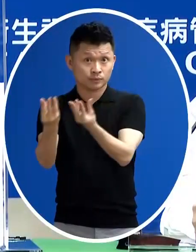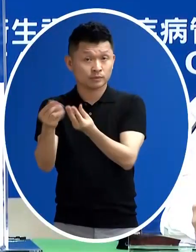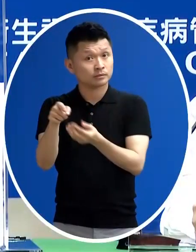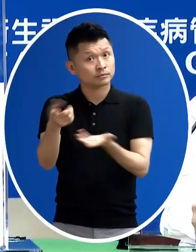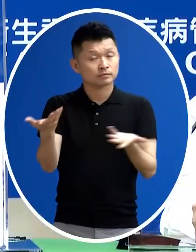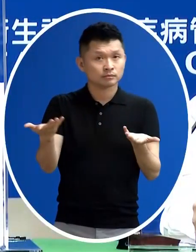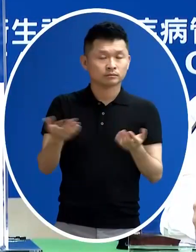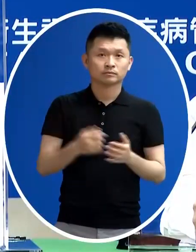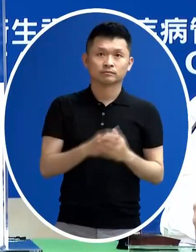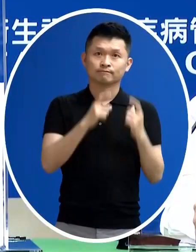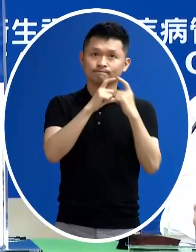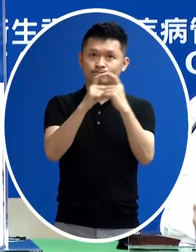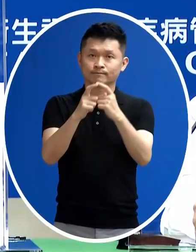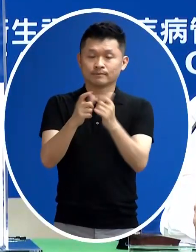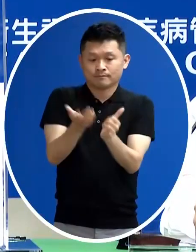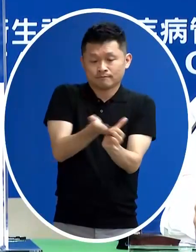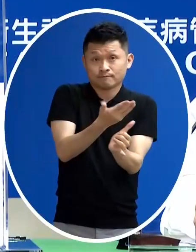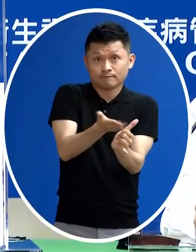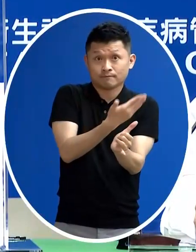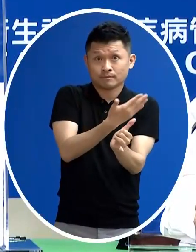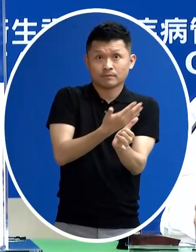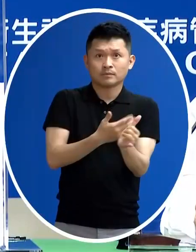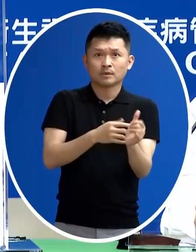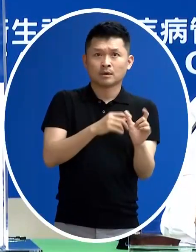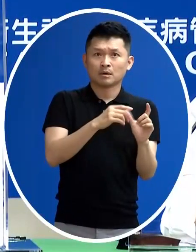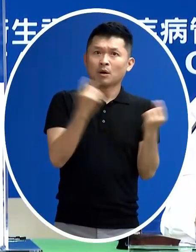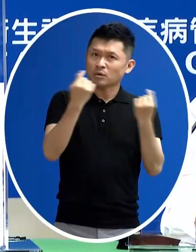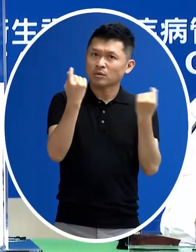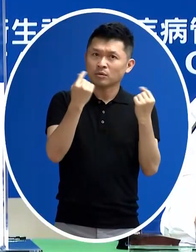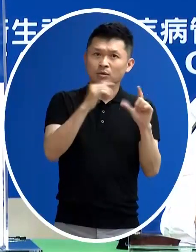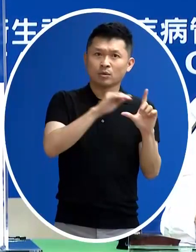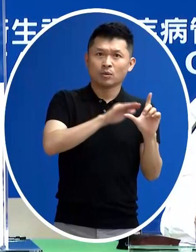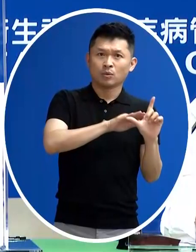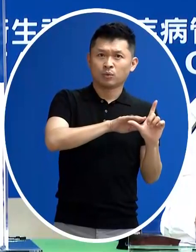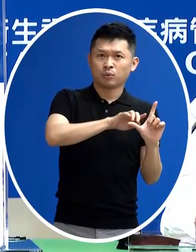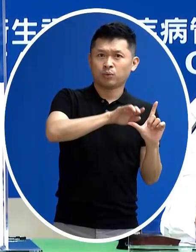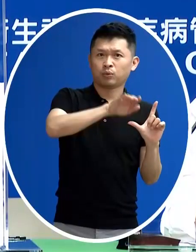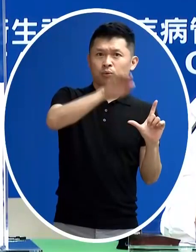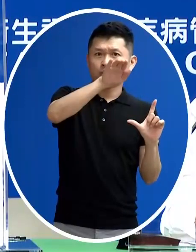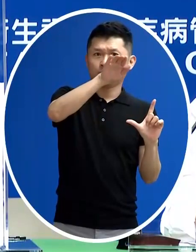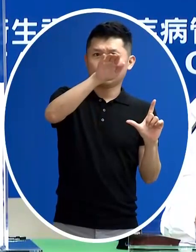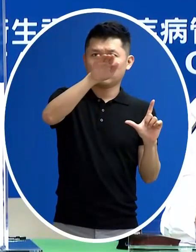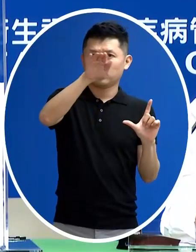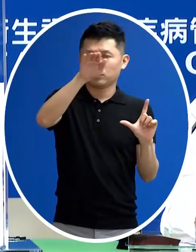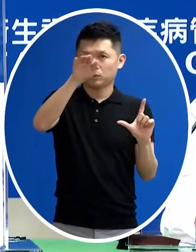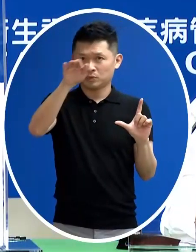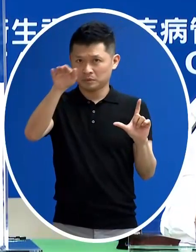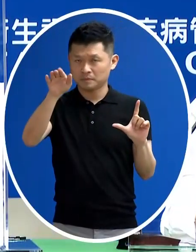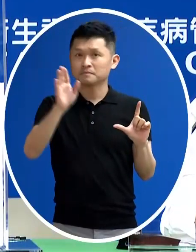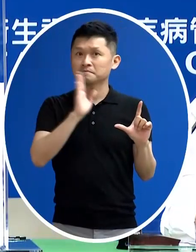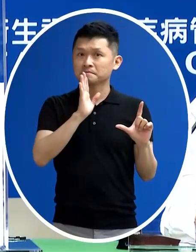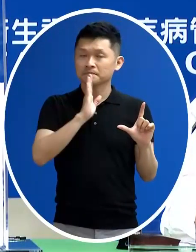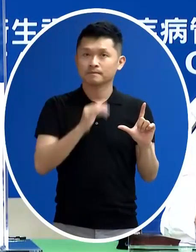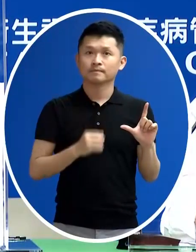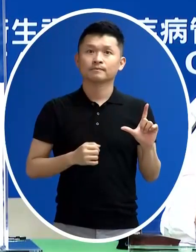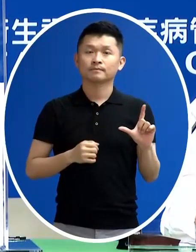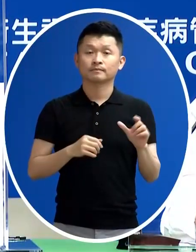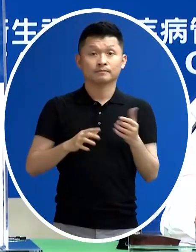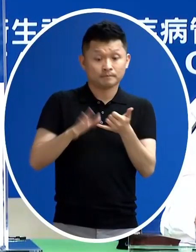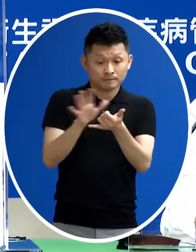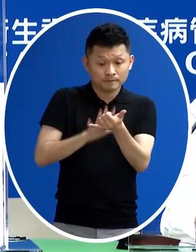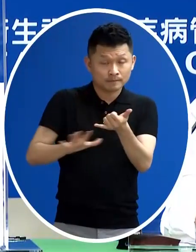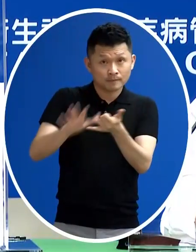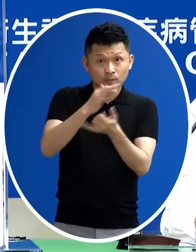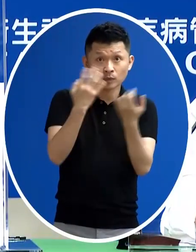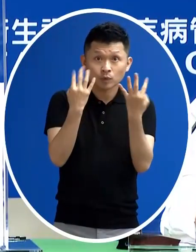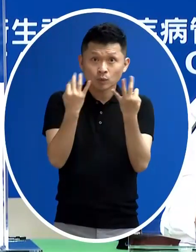确实是我看起来像北部来讲，越看越像已经大概到了一个平稳的一个情况了哈。所以我刚才讲是全国